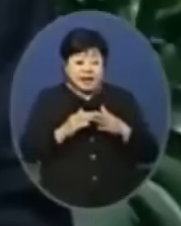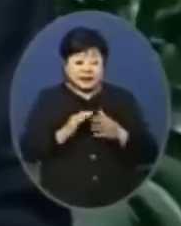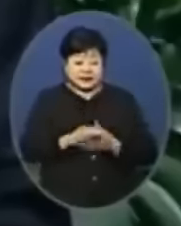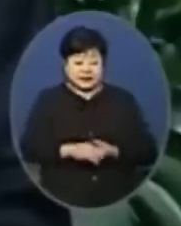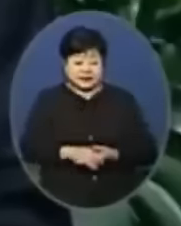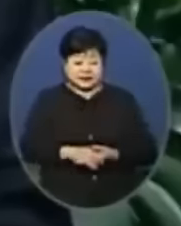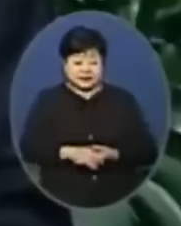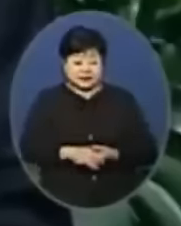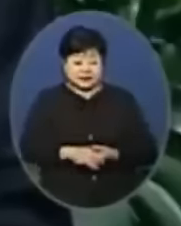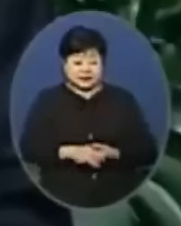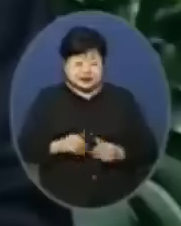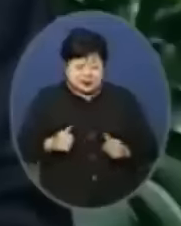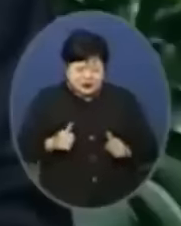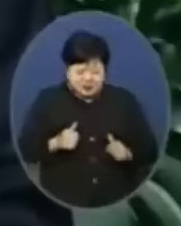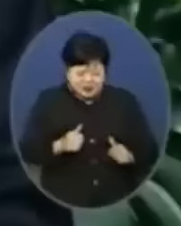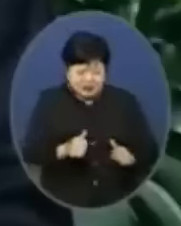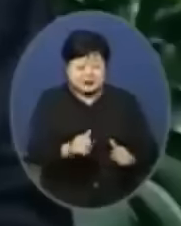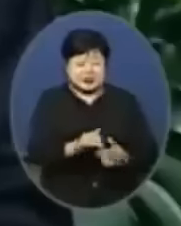교회에서는 있는 힘을 다해서